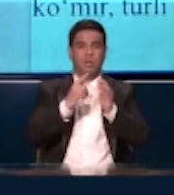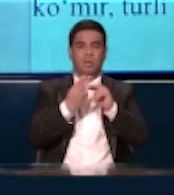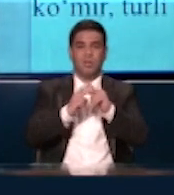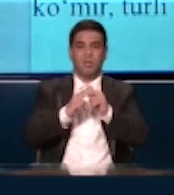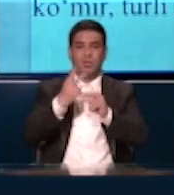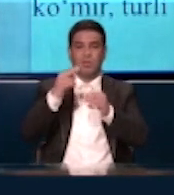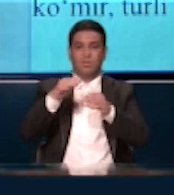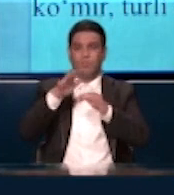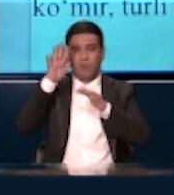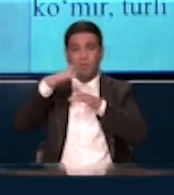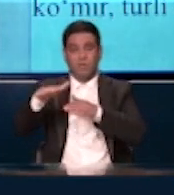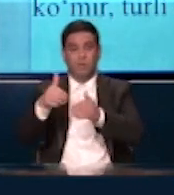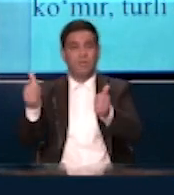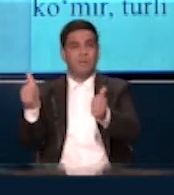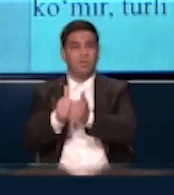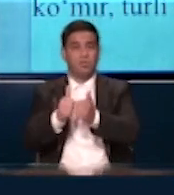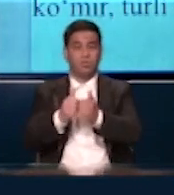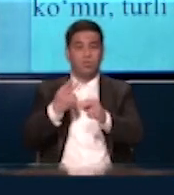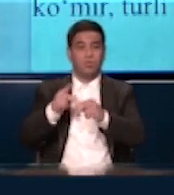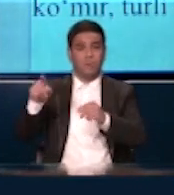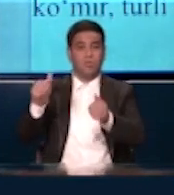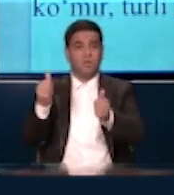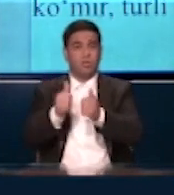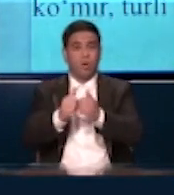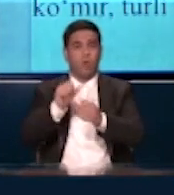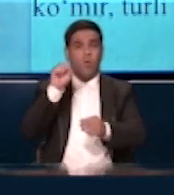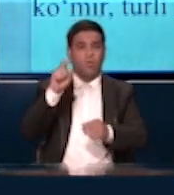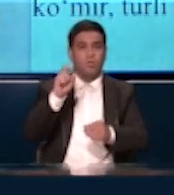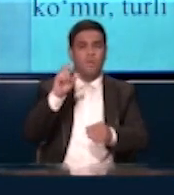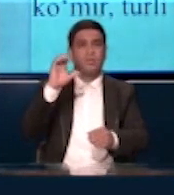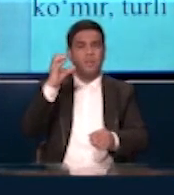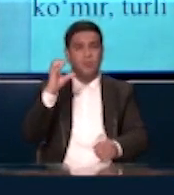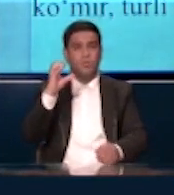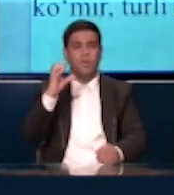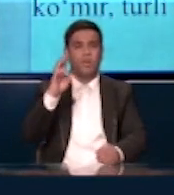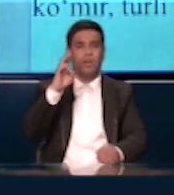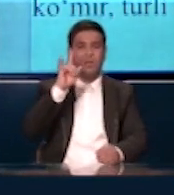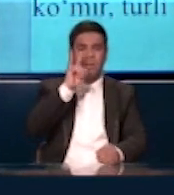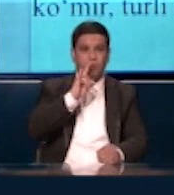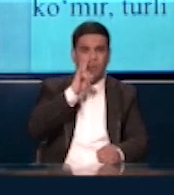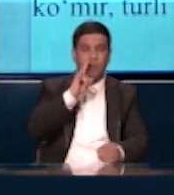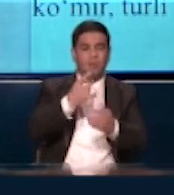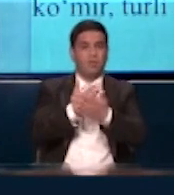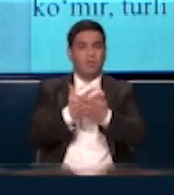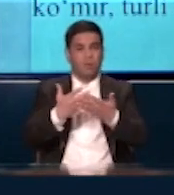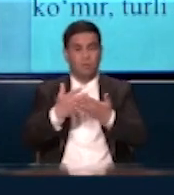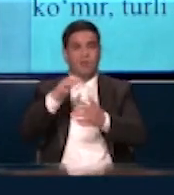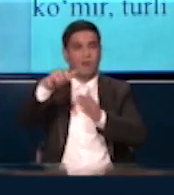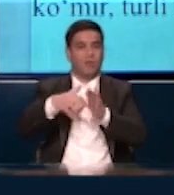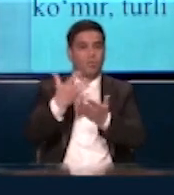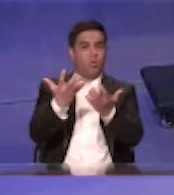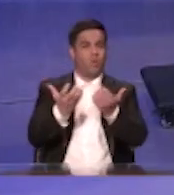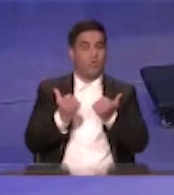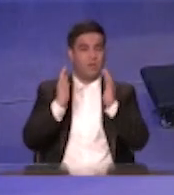metr balandda turadi. Hududda mineral resurslardan oltin, kumush, neft, ko'mir, turli rangli metallar qazib